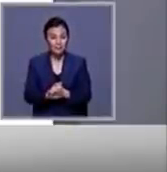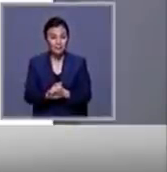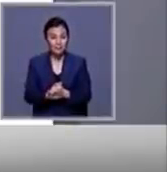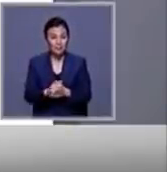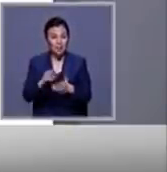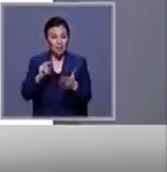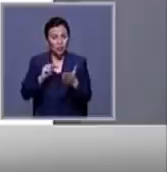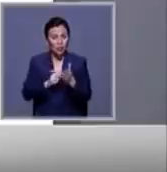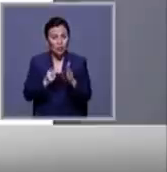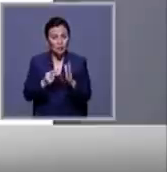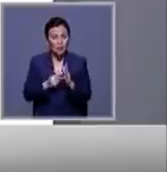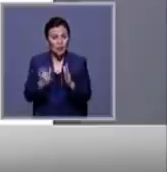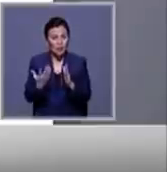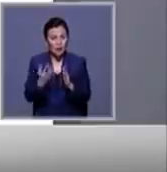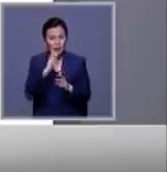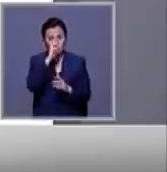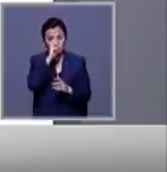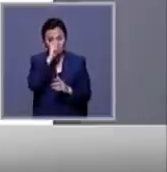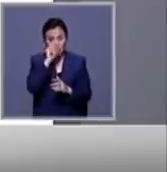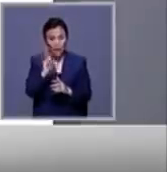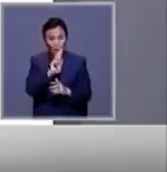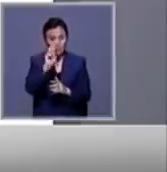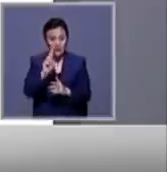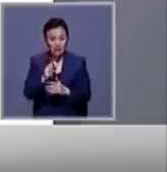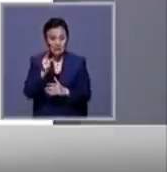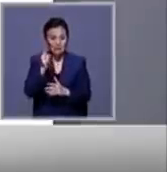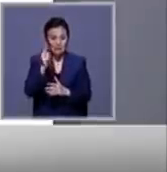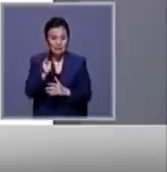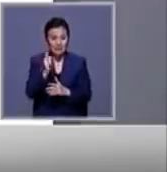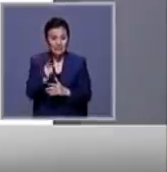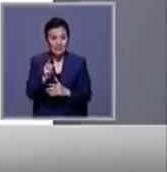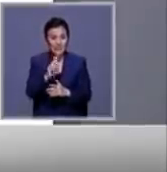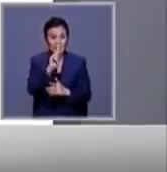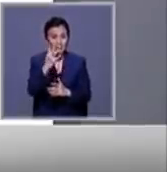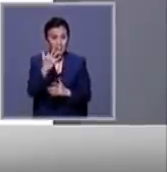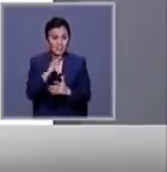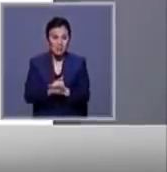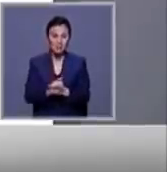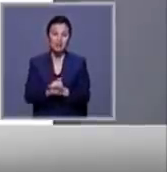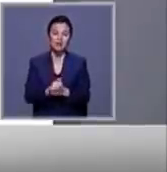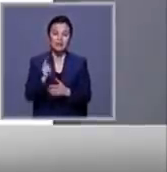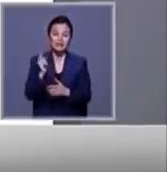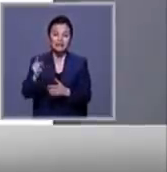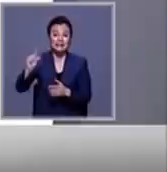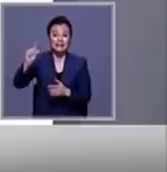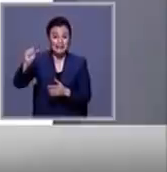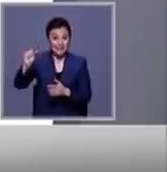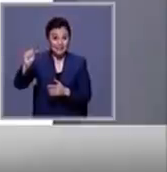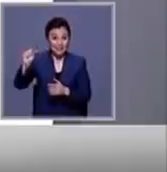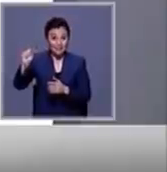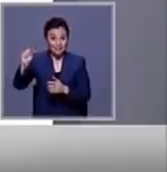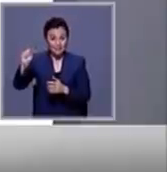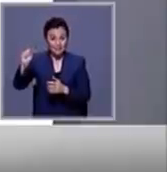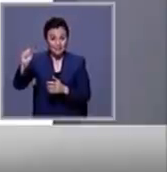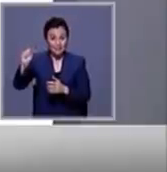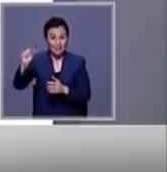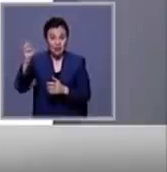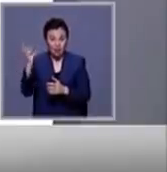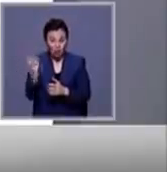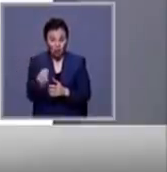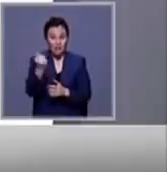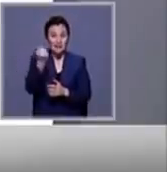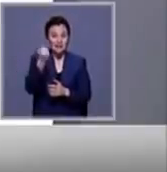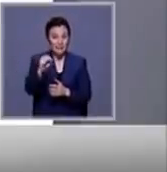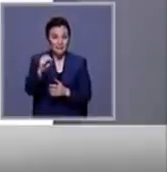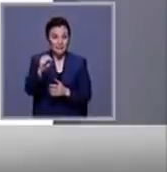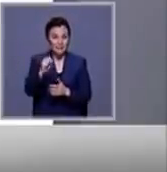ใช่หมายถึงว่าฉบับทดลองของอาจารย์มีชัยก็ไม่ได้ใช้ก็20สาขาอาชีพก็เหลือ10ไง ค่ะ ใช่ไหมฮะ20กลุ่มก็เหลือ10เอ